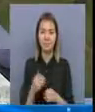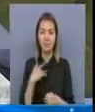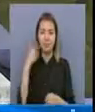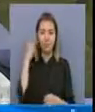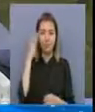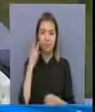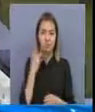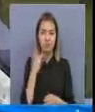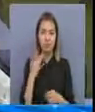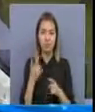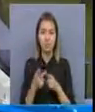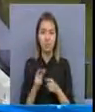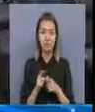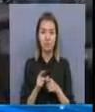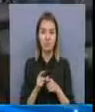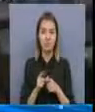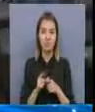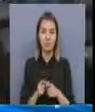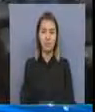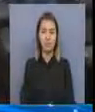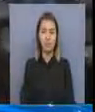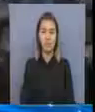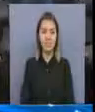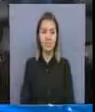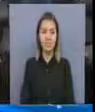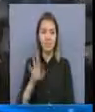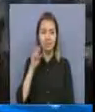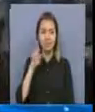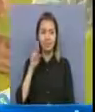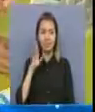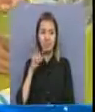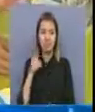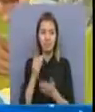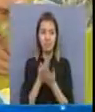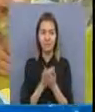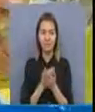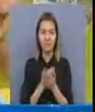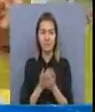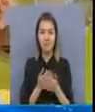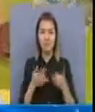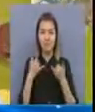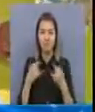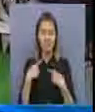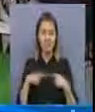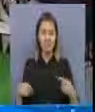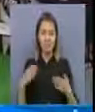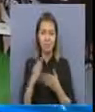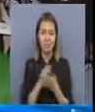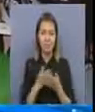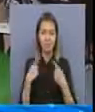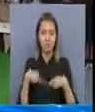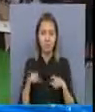жазғы программа өте қызықты. Коворкинг орталығында балалардың ағылшын тілін меңгеруіне көмектесетін түрлі бағдарламалар